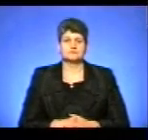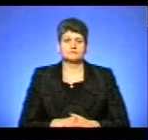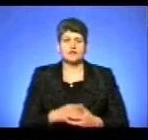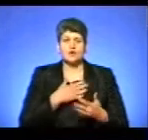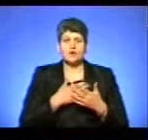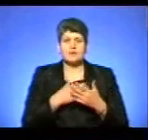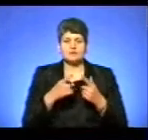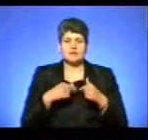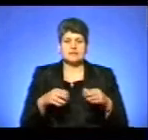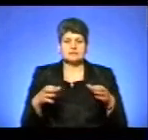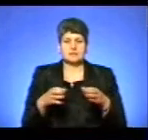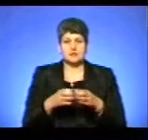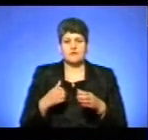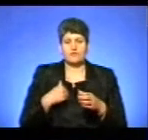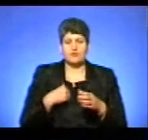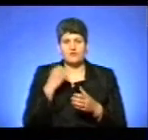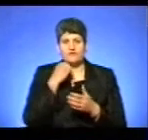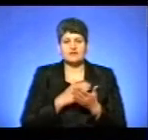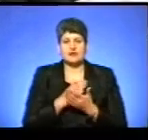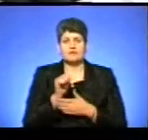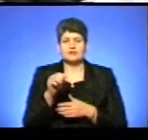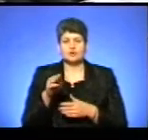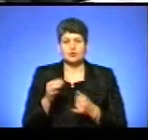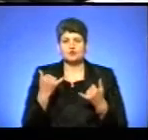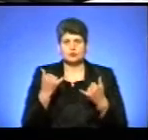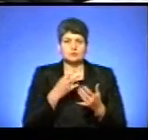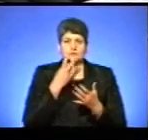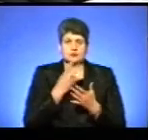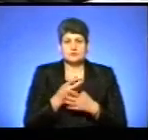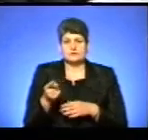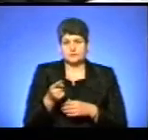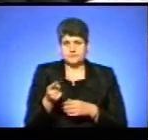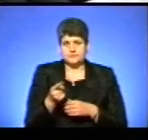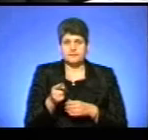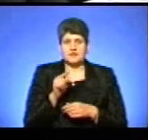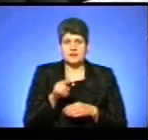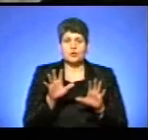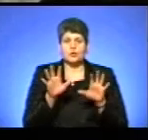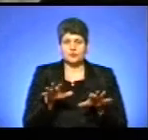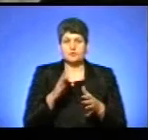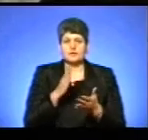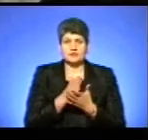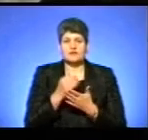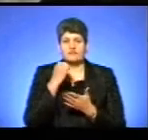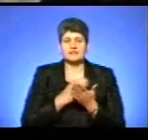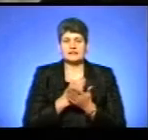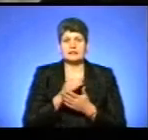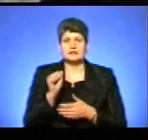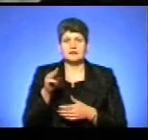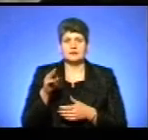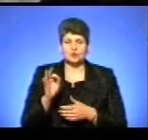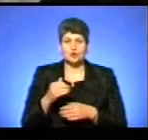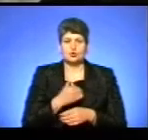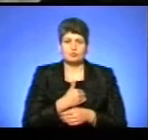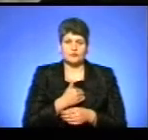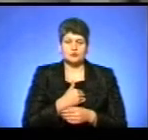Громадську організацію «Спілка воїнів та ветеранів АТО» сьогодні репрезентували у Тернополі. Її головою став ветеран АТО-боєць